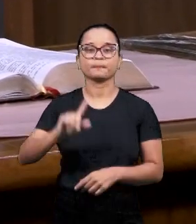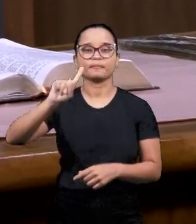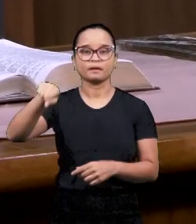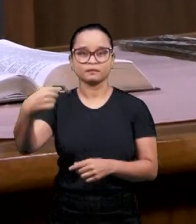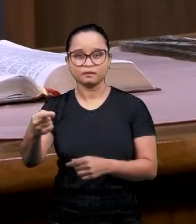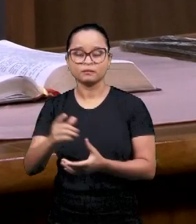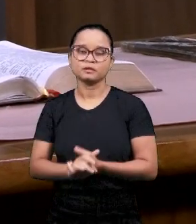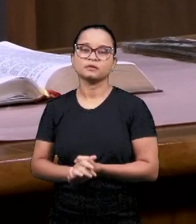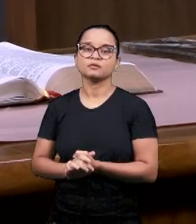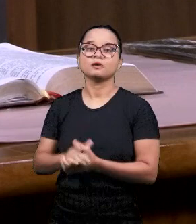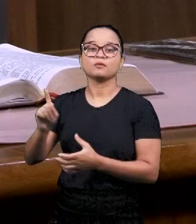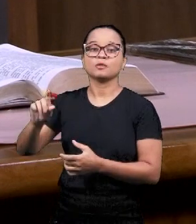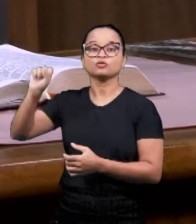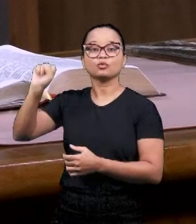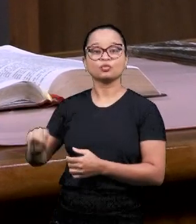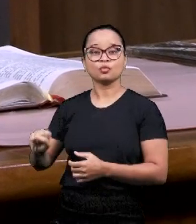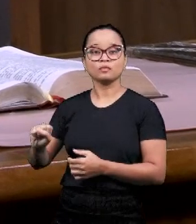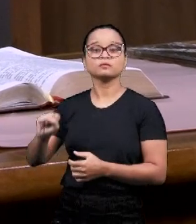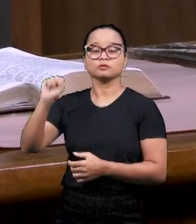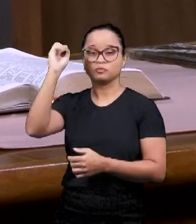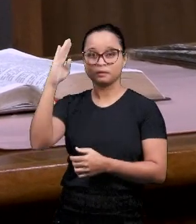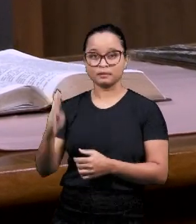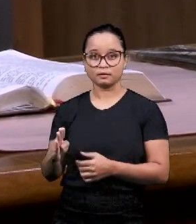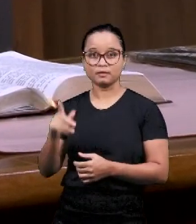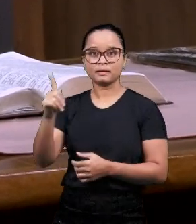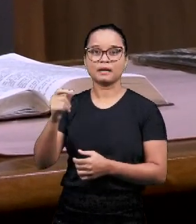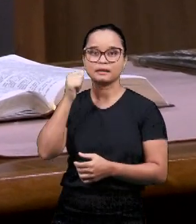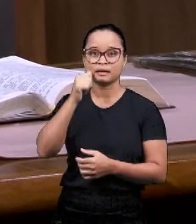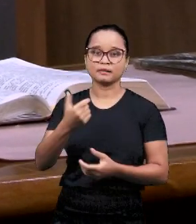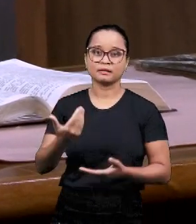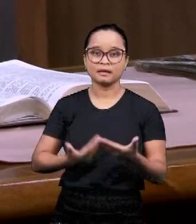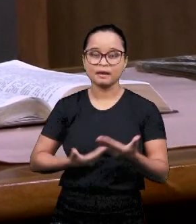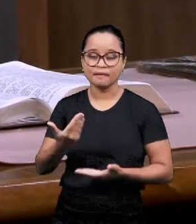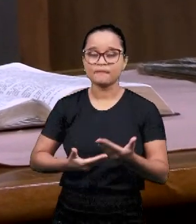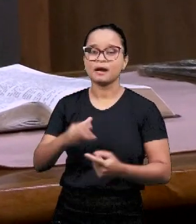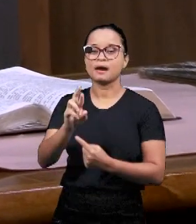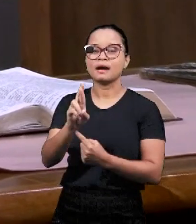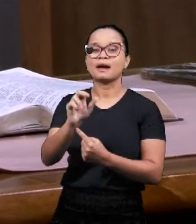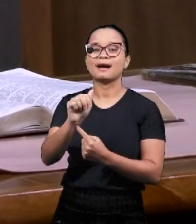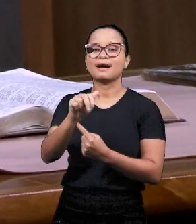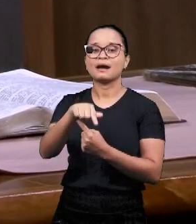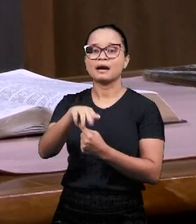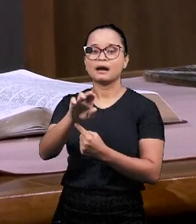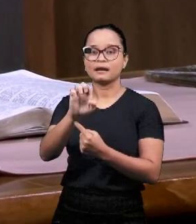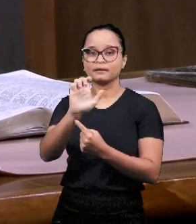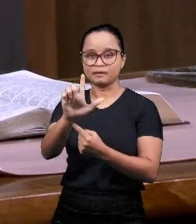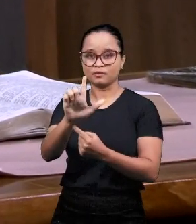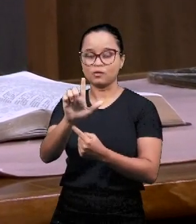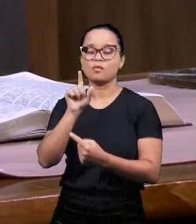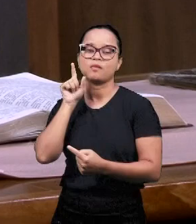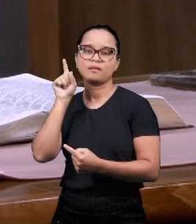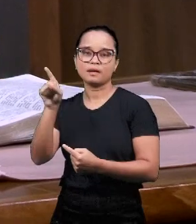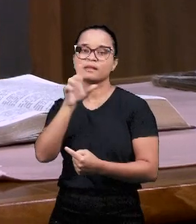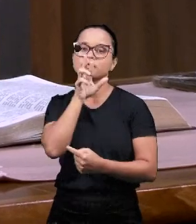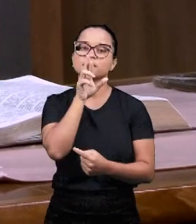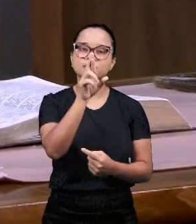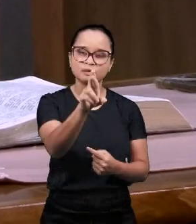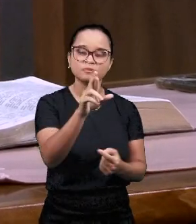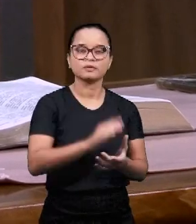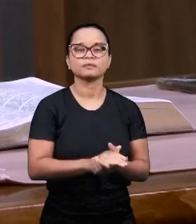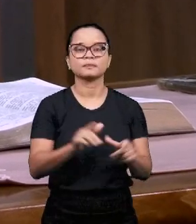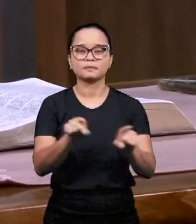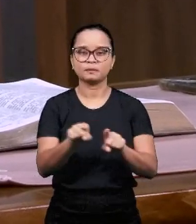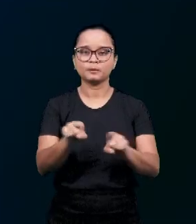Ensuite, nous passons au Rio Grande do Sul, au sud du Brésil, où la sœur Rachel, le groupe de dames de l'église